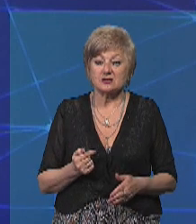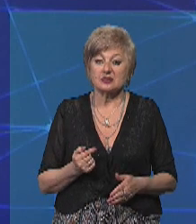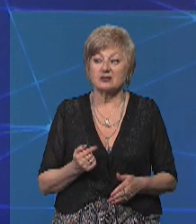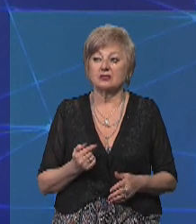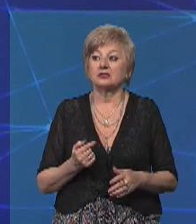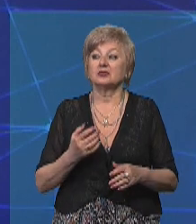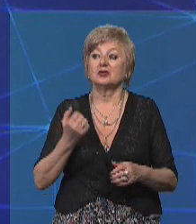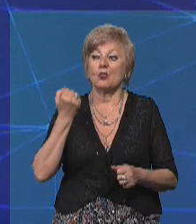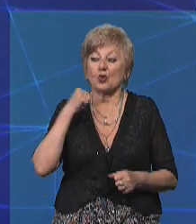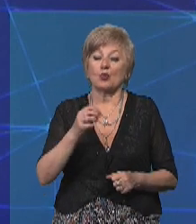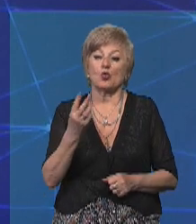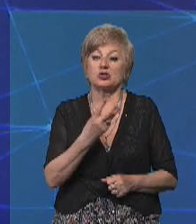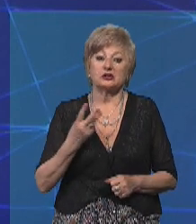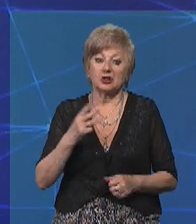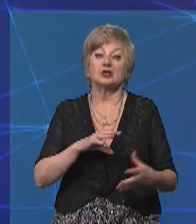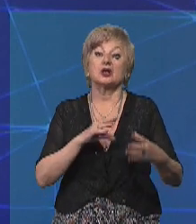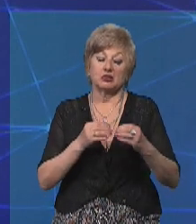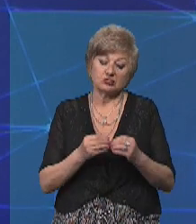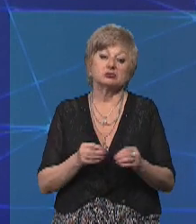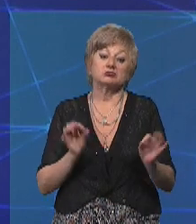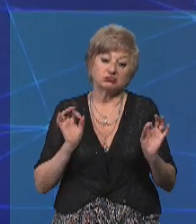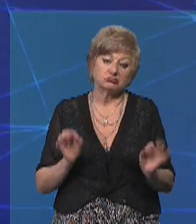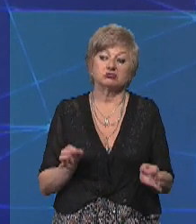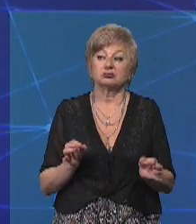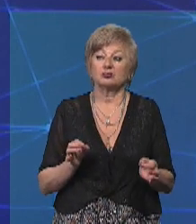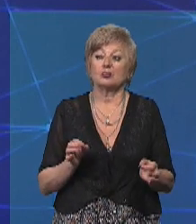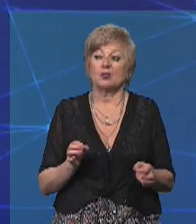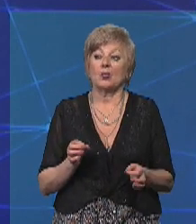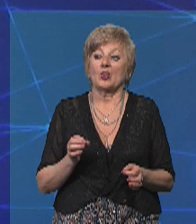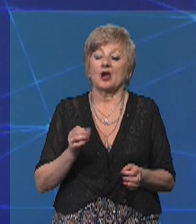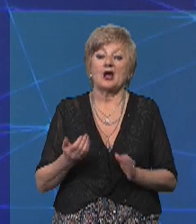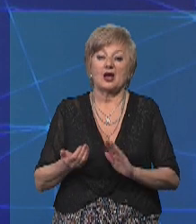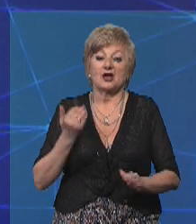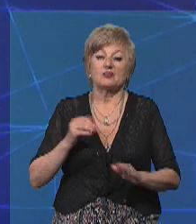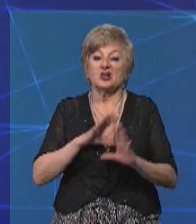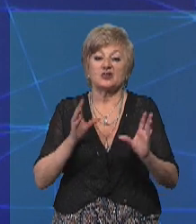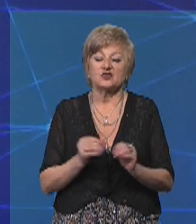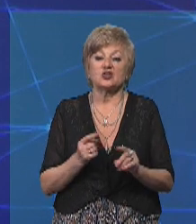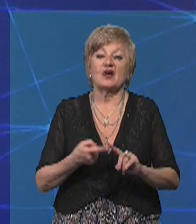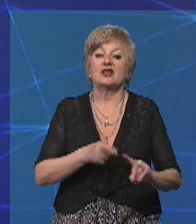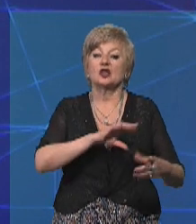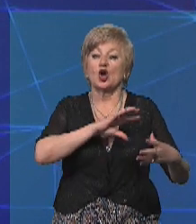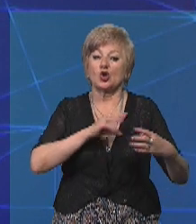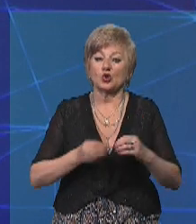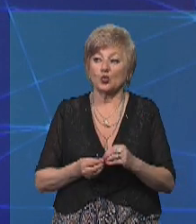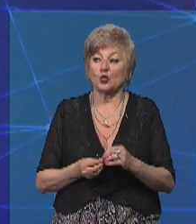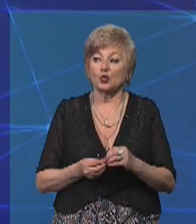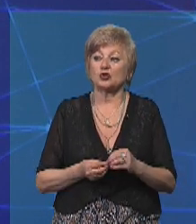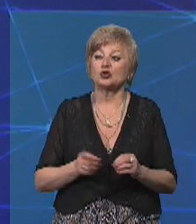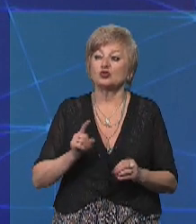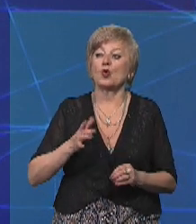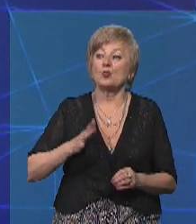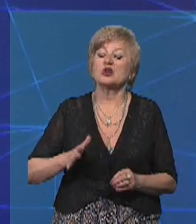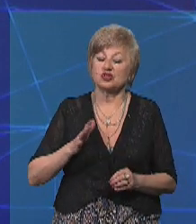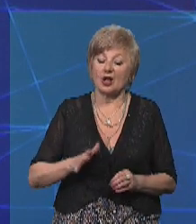трійки переможців, ну, в принципі, результат закономірний, і він... Перш за все, це результат тих 5 років, які ми